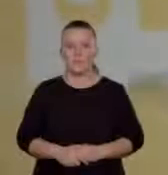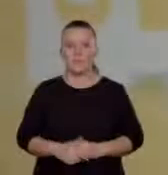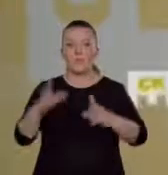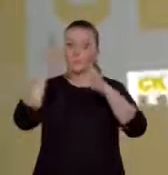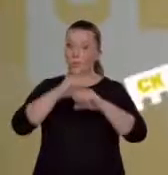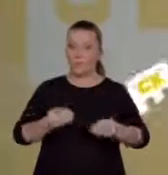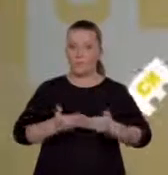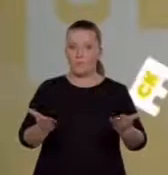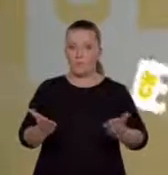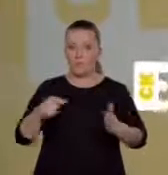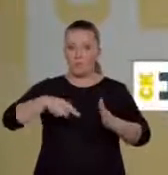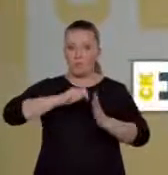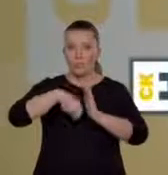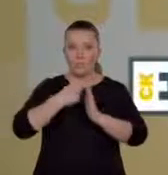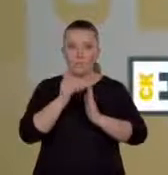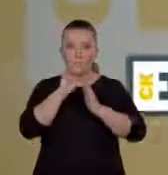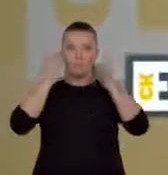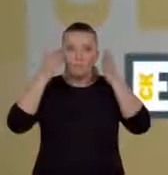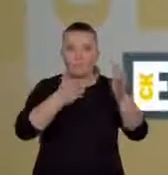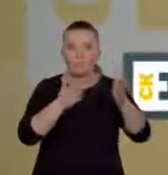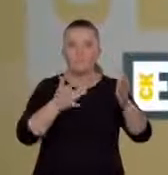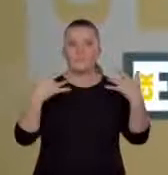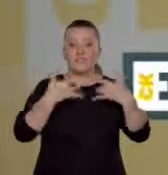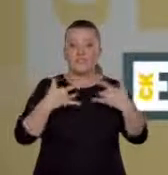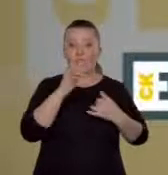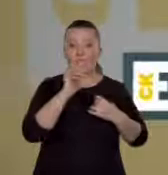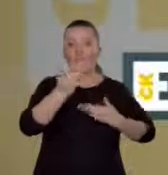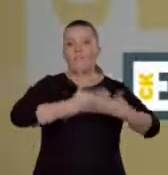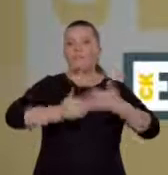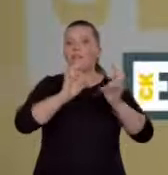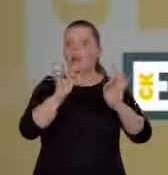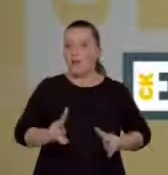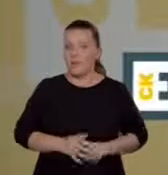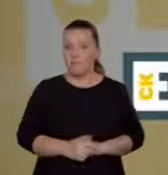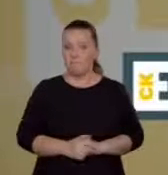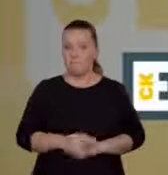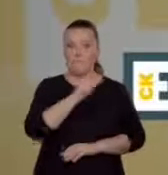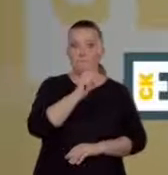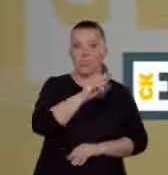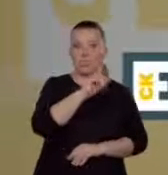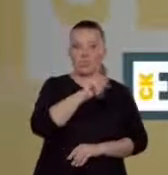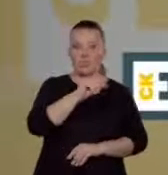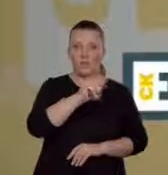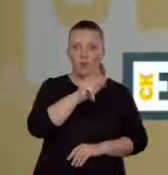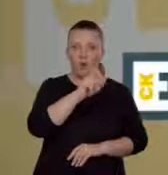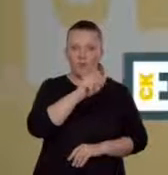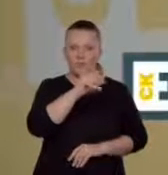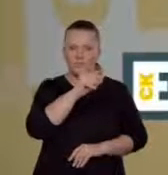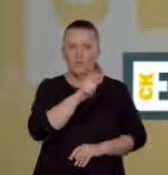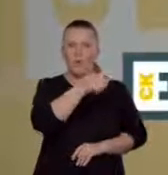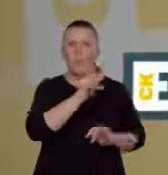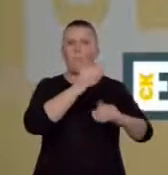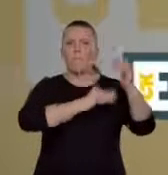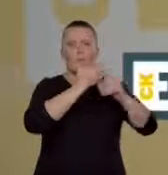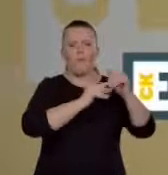Szanowni Państwo, w tym filmie zajmiemy się problemem wymiany gazowej u zwierząt. Paszydełkowce są organizmami o bardzo prostej budowie.